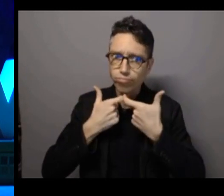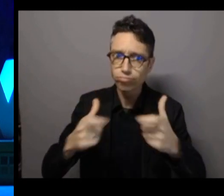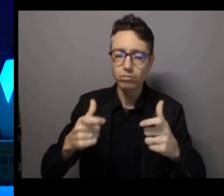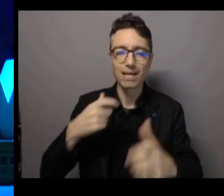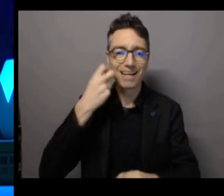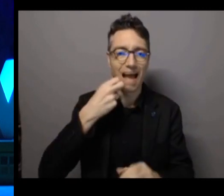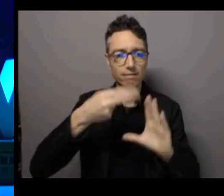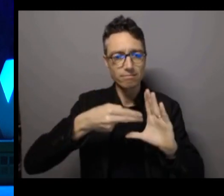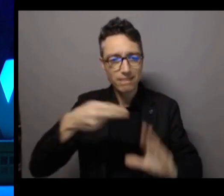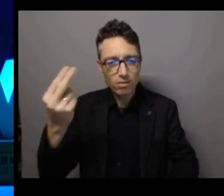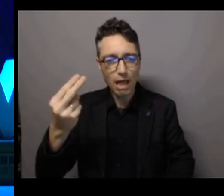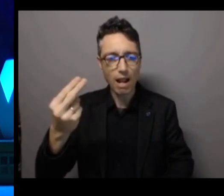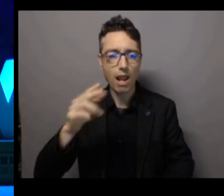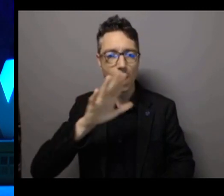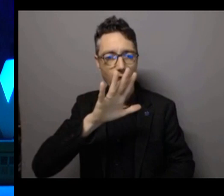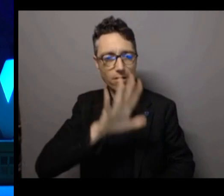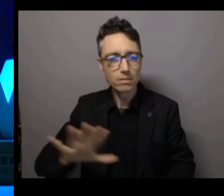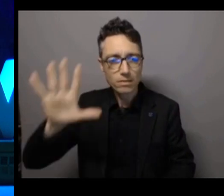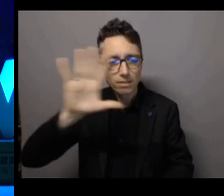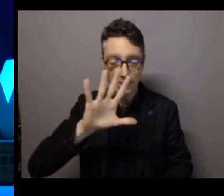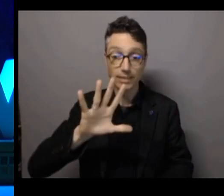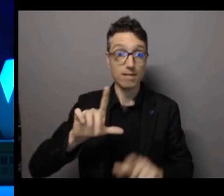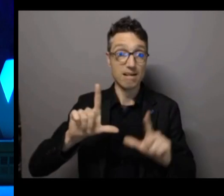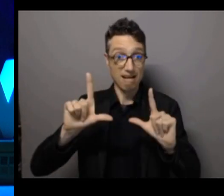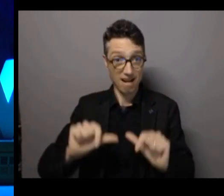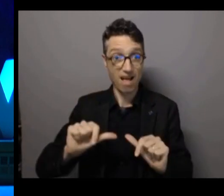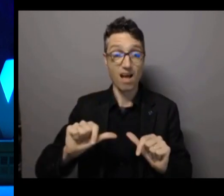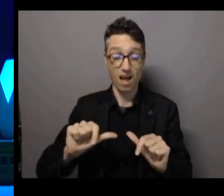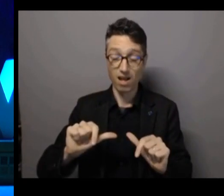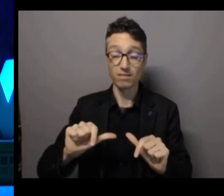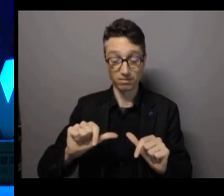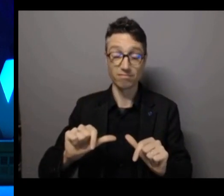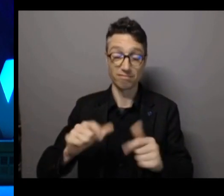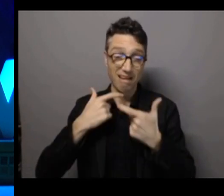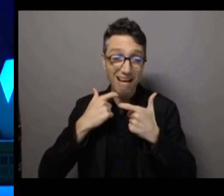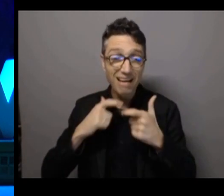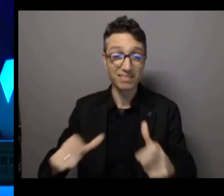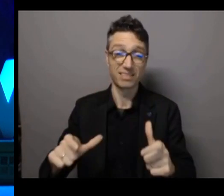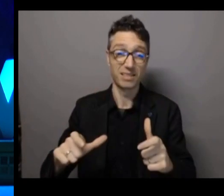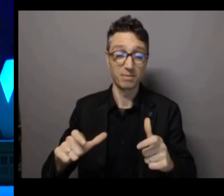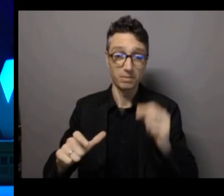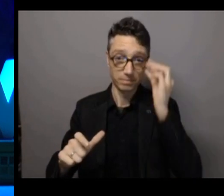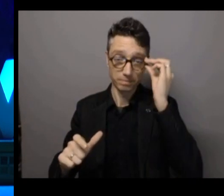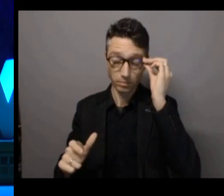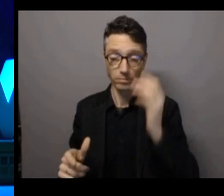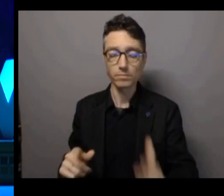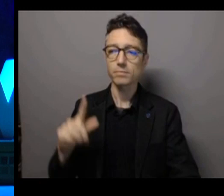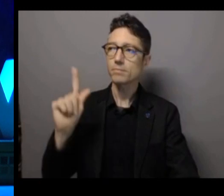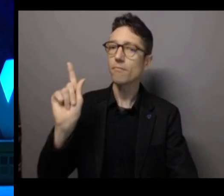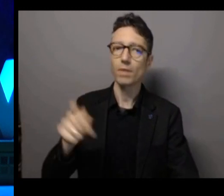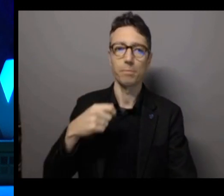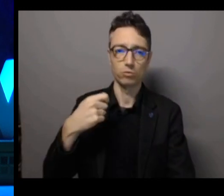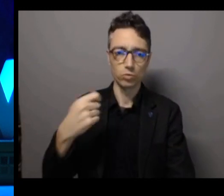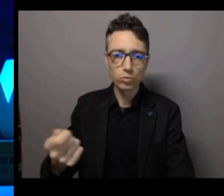vont desservir les sites seront, elles également, accessibles. Alors, il y a eu un travail sur les aménagements